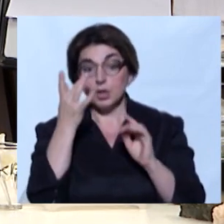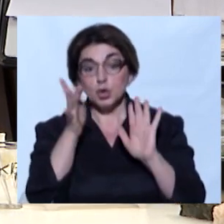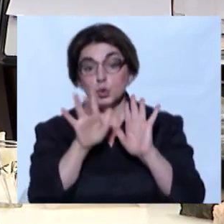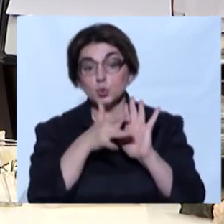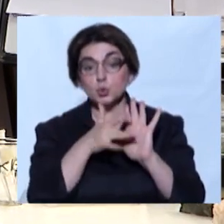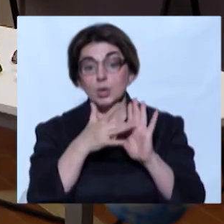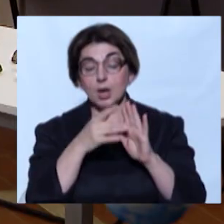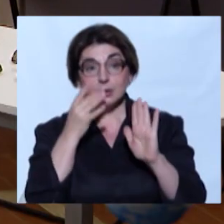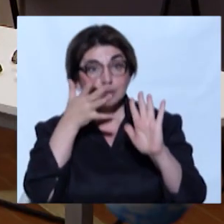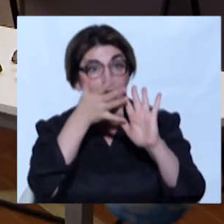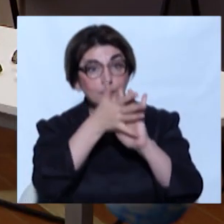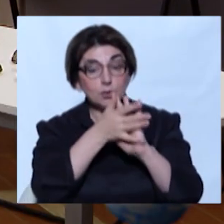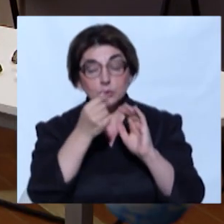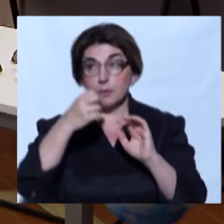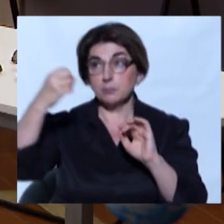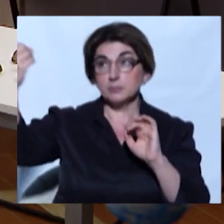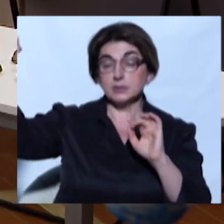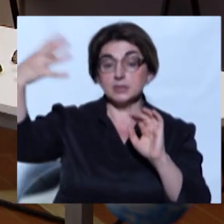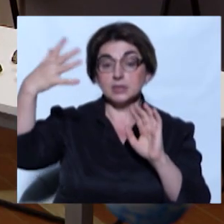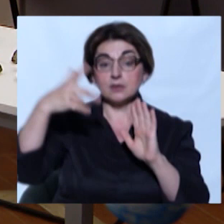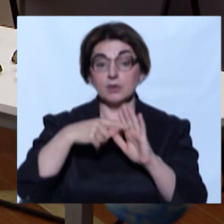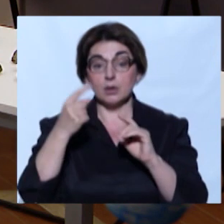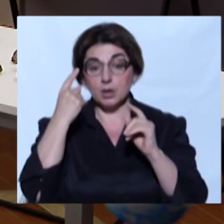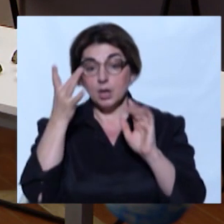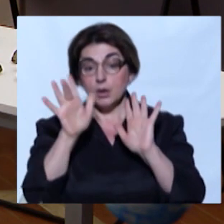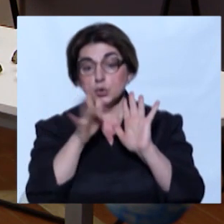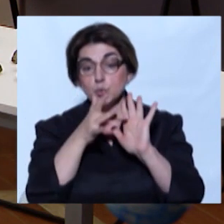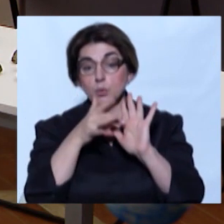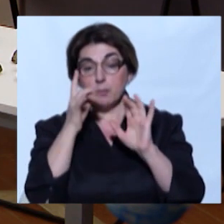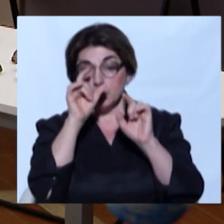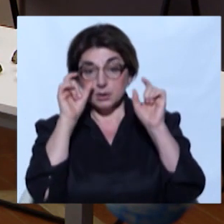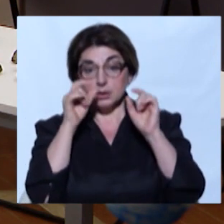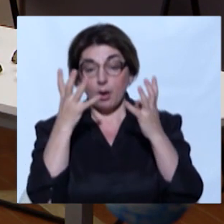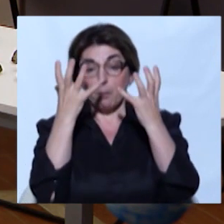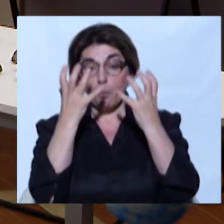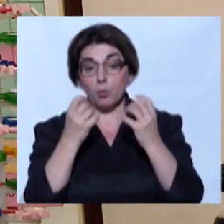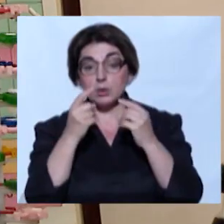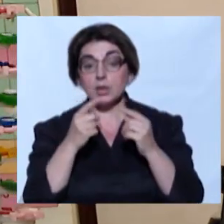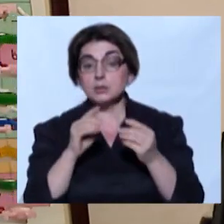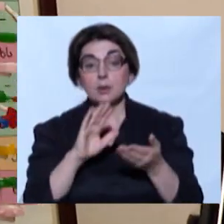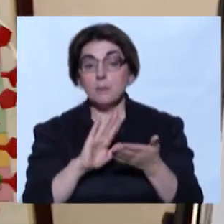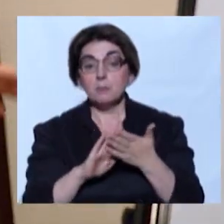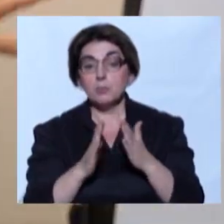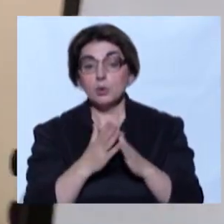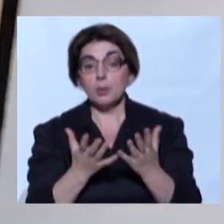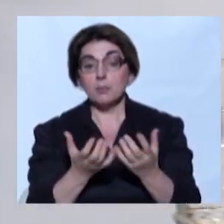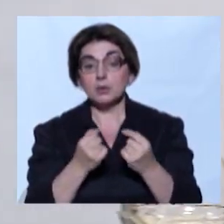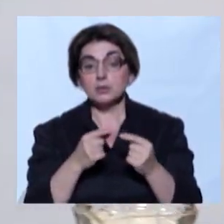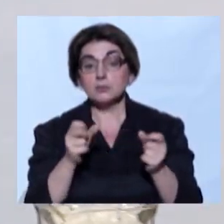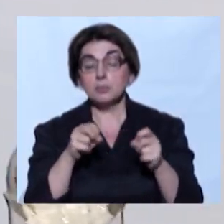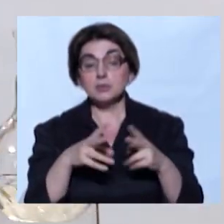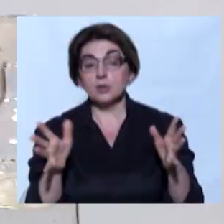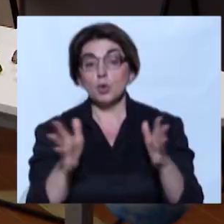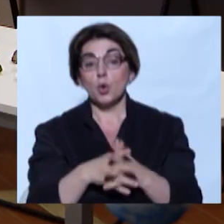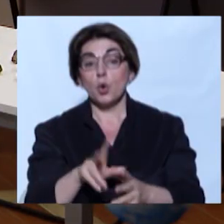არის გამჭვირვალე, ხოლო როდესაც მზეზე გავდივართ, მინა მუქდება. ეს კი განპირობებულია შემდეგი რეაქციით. შეხედეთ,